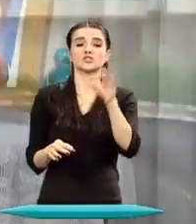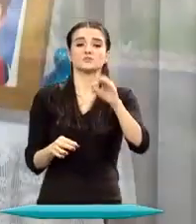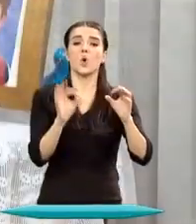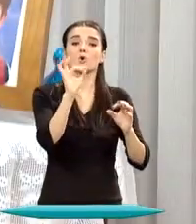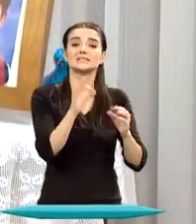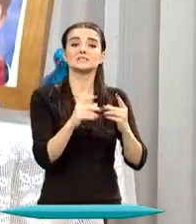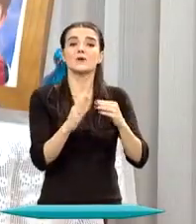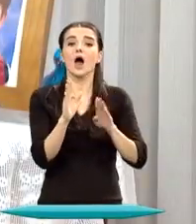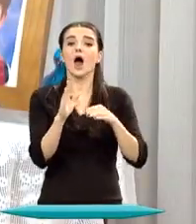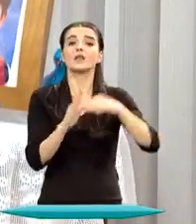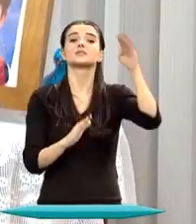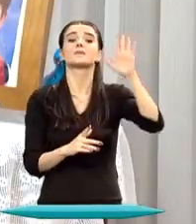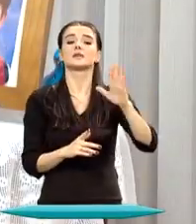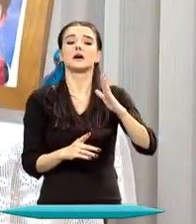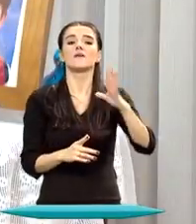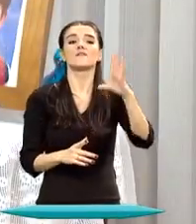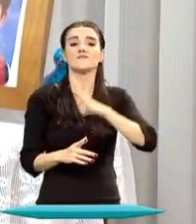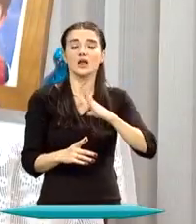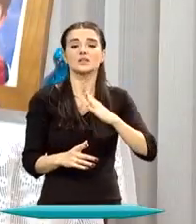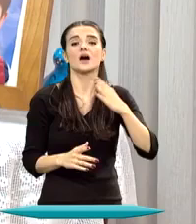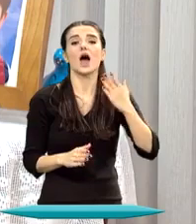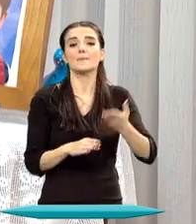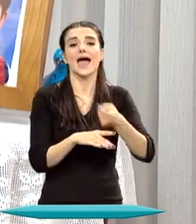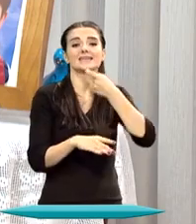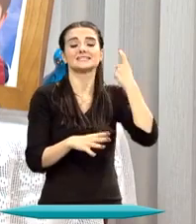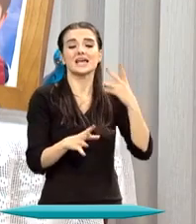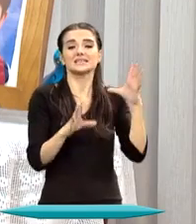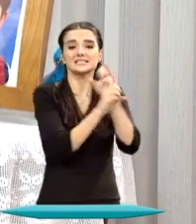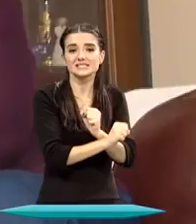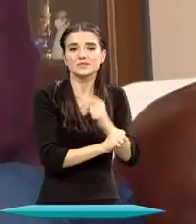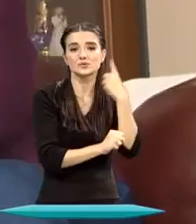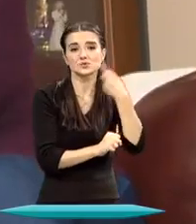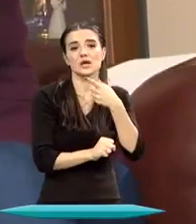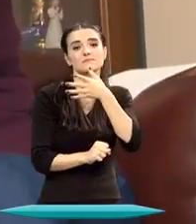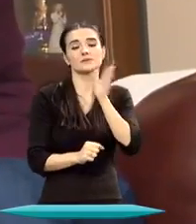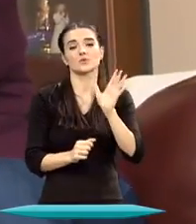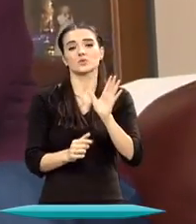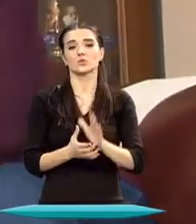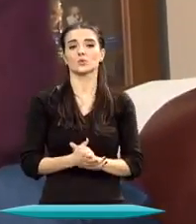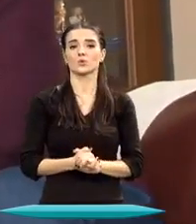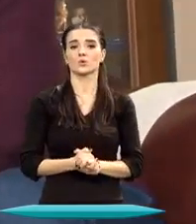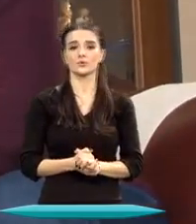artmadı. Aslında vardı, sadece saklıydı bence. Ya da belki adını bilmiyorduk biz bunun.